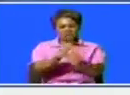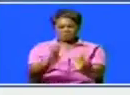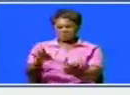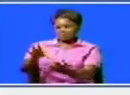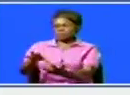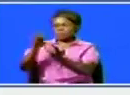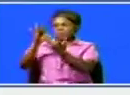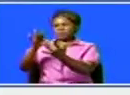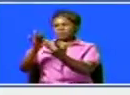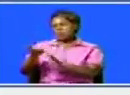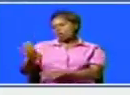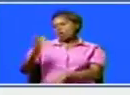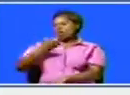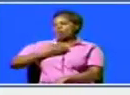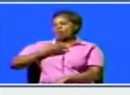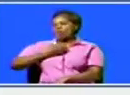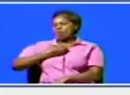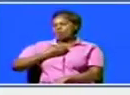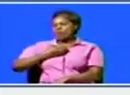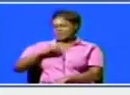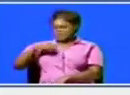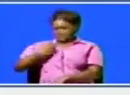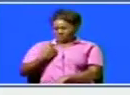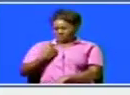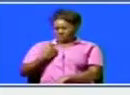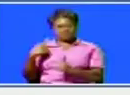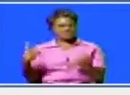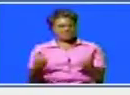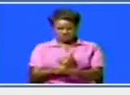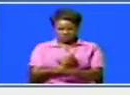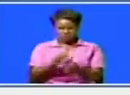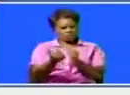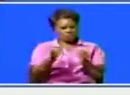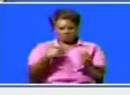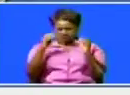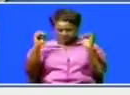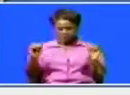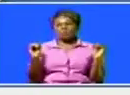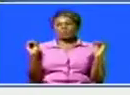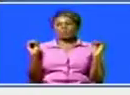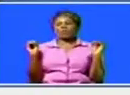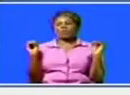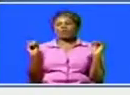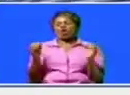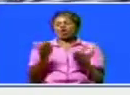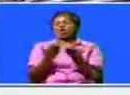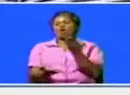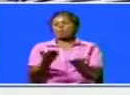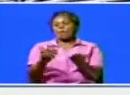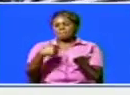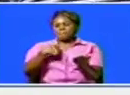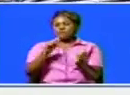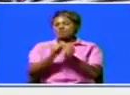and singular in their own way. So, mimi ni mimi. Siko kwa compare na kila mtu. Don't compare me with